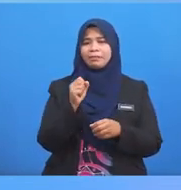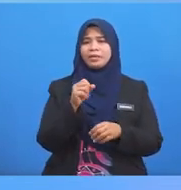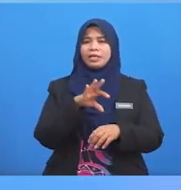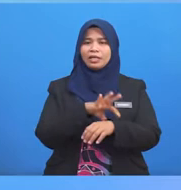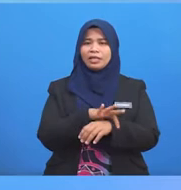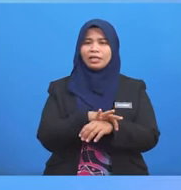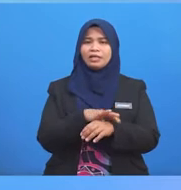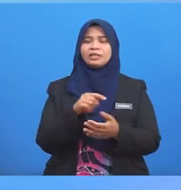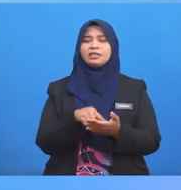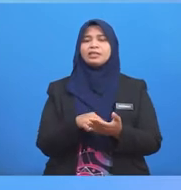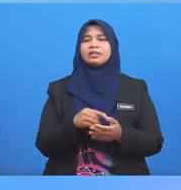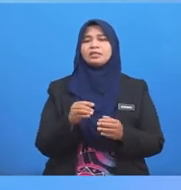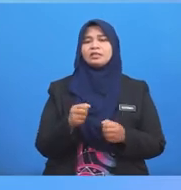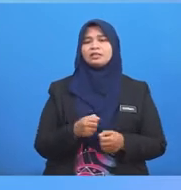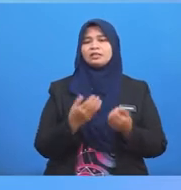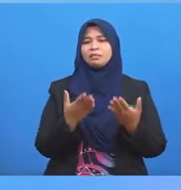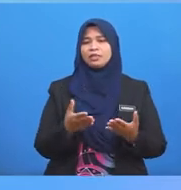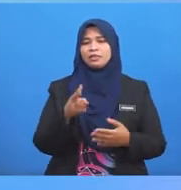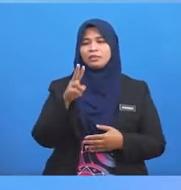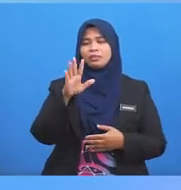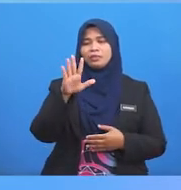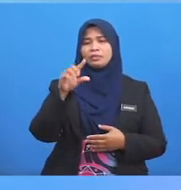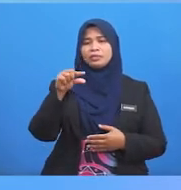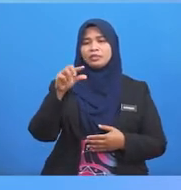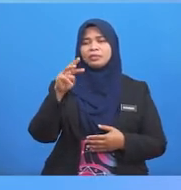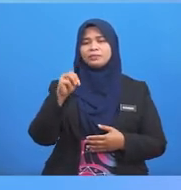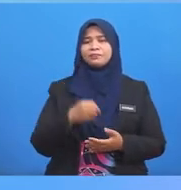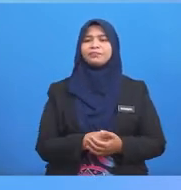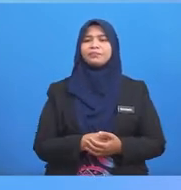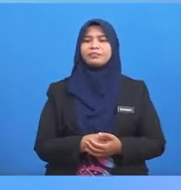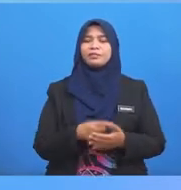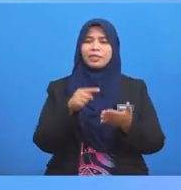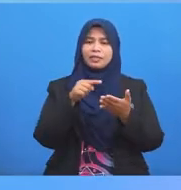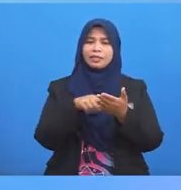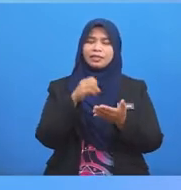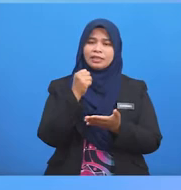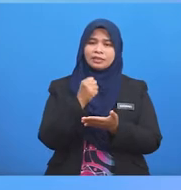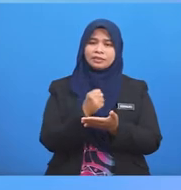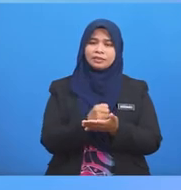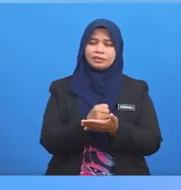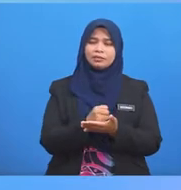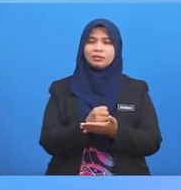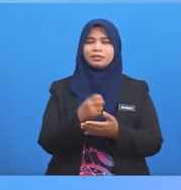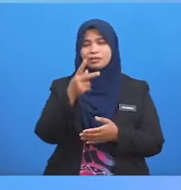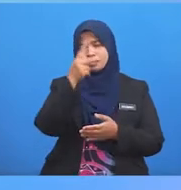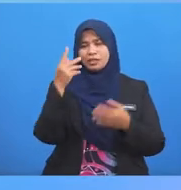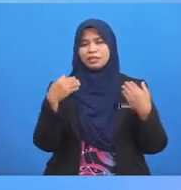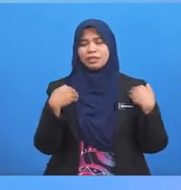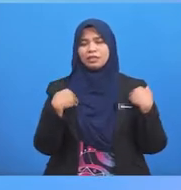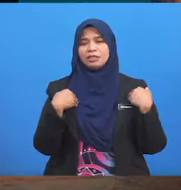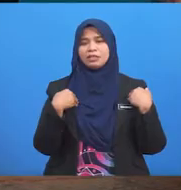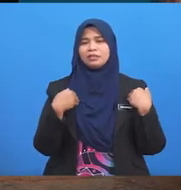gram. Lafaz sebegini sah kerana ada menunjukkan penyerahan dan penerimaan